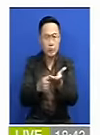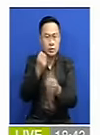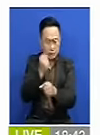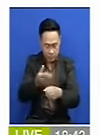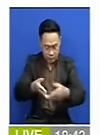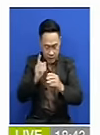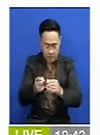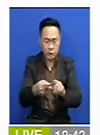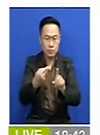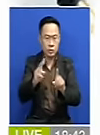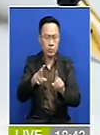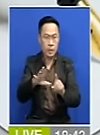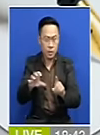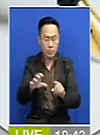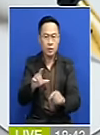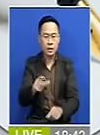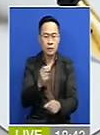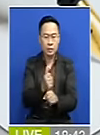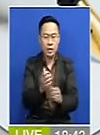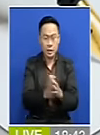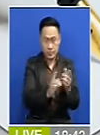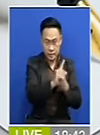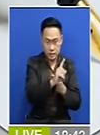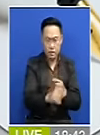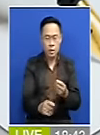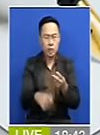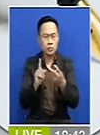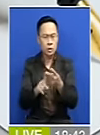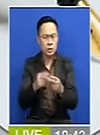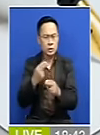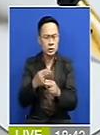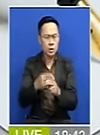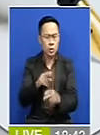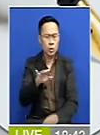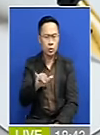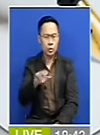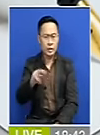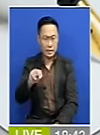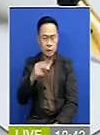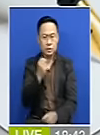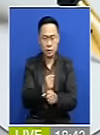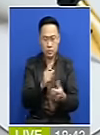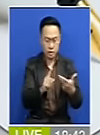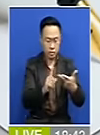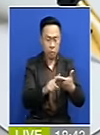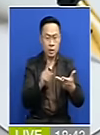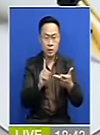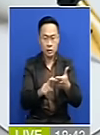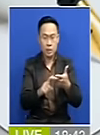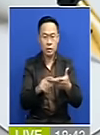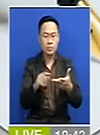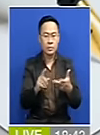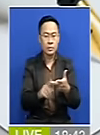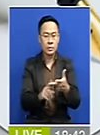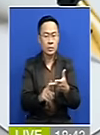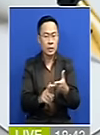ส่วนผู้ที่เสนอราคาต่ำเป็นอันดับ2คือกลุ่มกิจการร่วมค้า Unique Engineering และ SH ค่ะเสนอรา